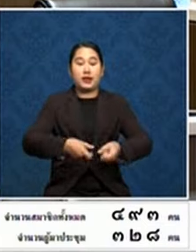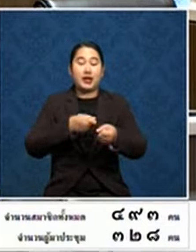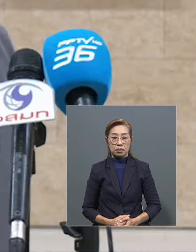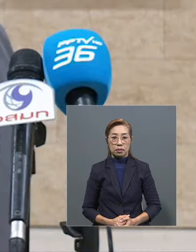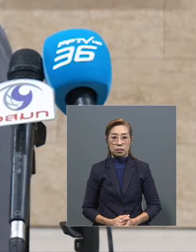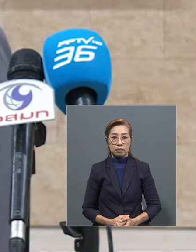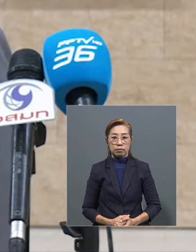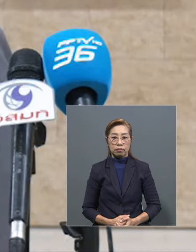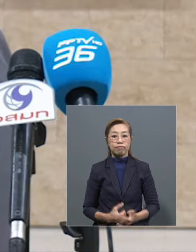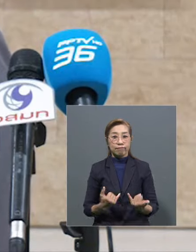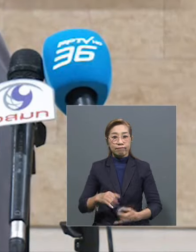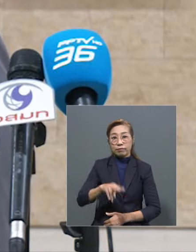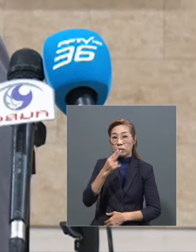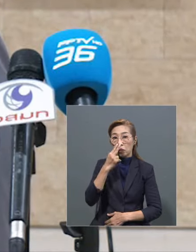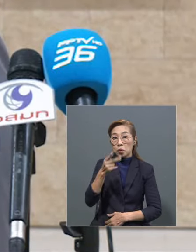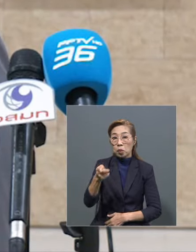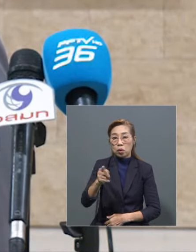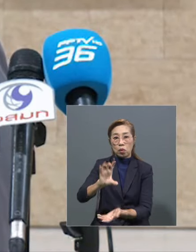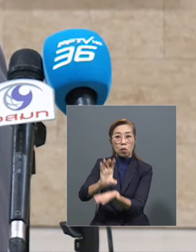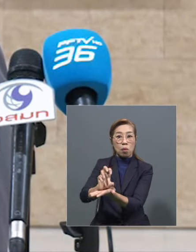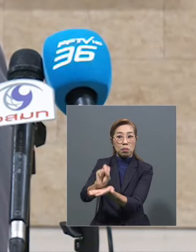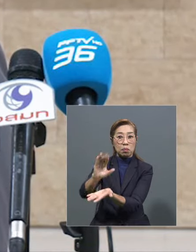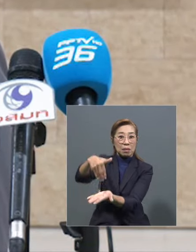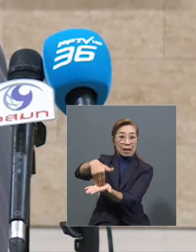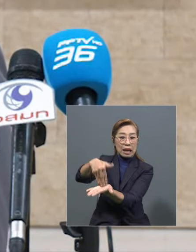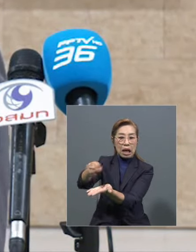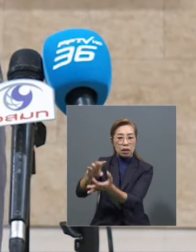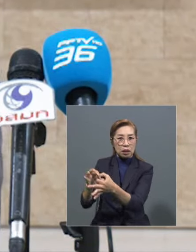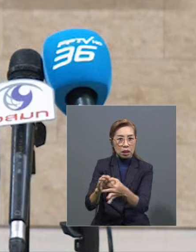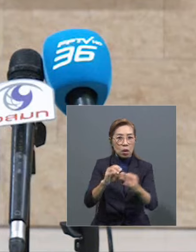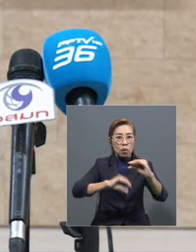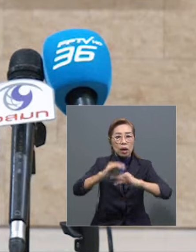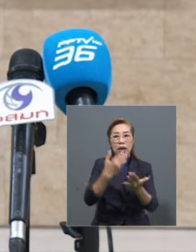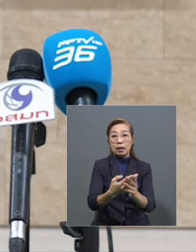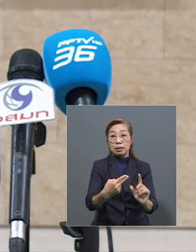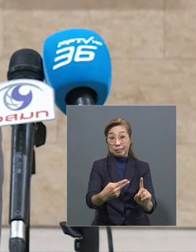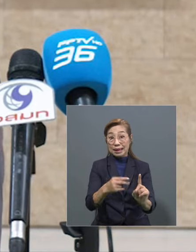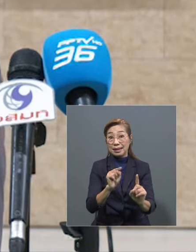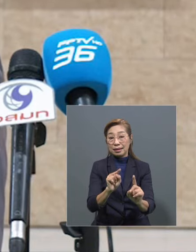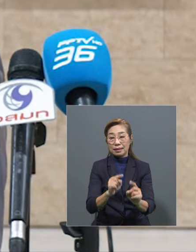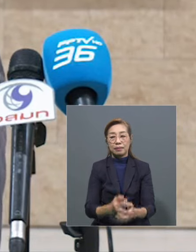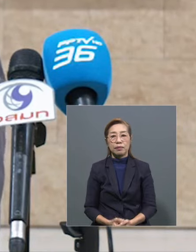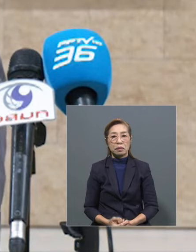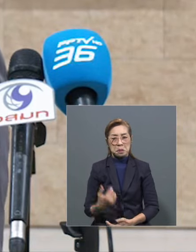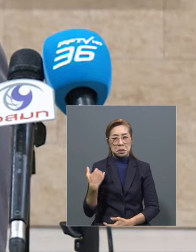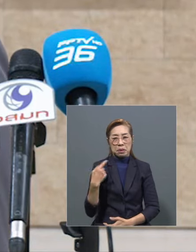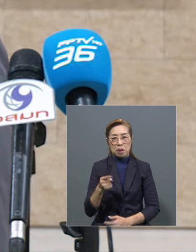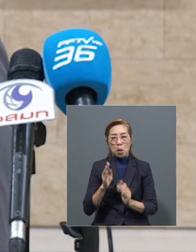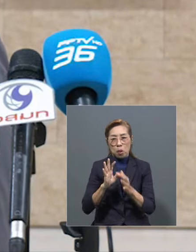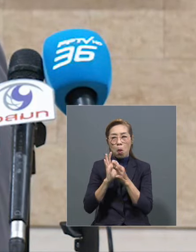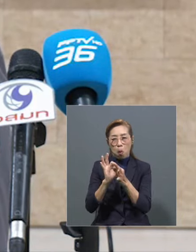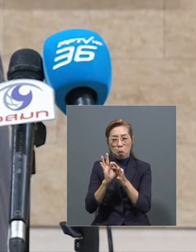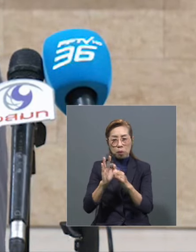ช่วงนี้พาคุณผู้ชมย้อนกลับไปดูงบกลางที่เกี่ยวข้องกับโครงการดิจิตอลวอลเล็ตกันสักหน่อยนะครับก็มีประเด็นข้อห่วง